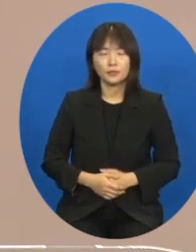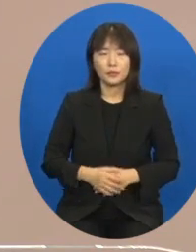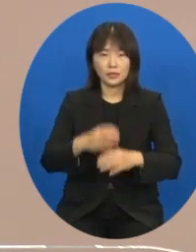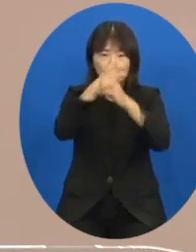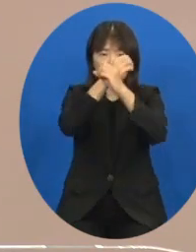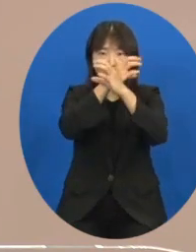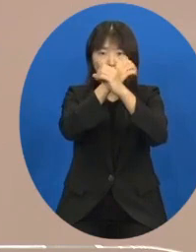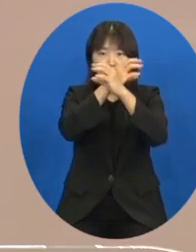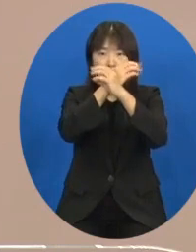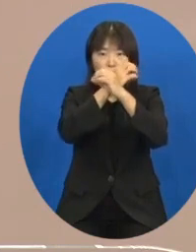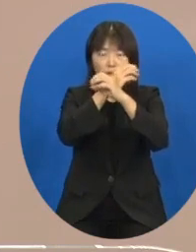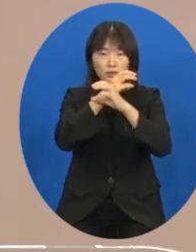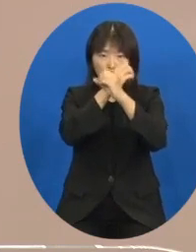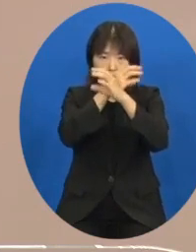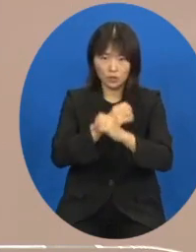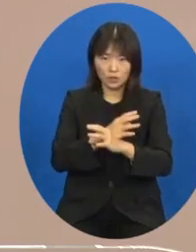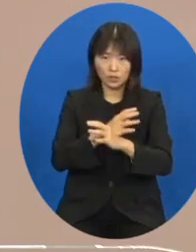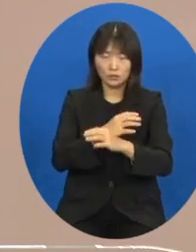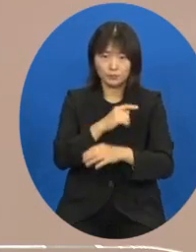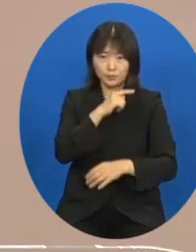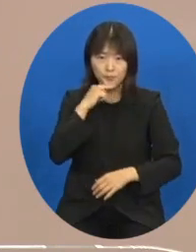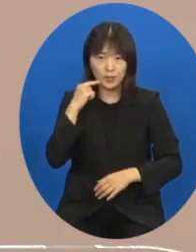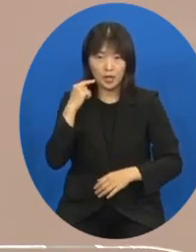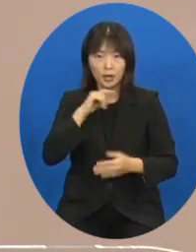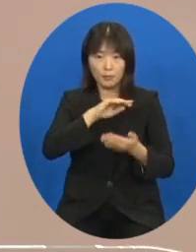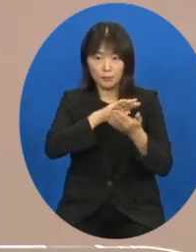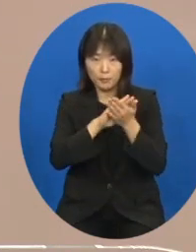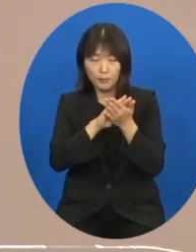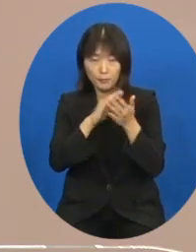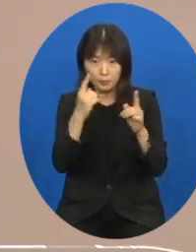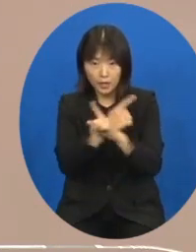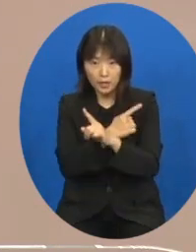신호등이 붉은 등으로 바뀌어서